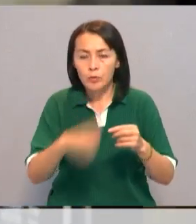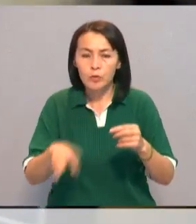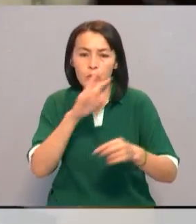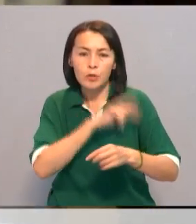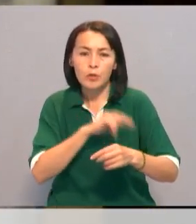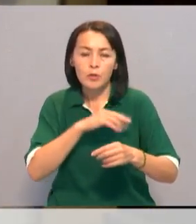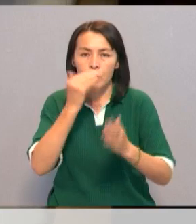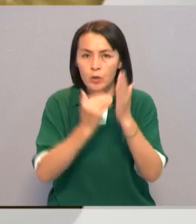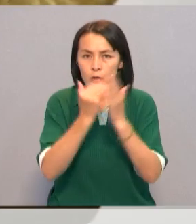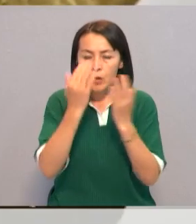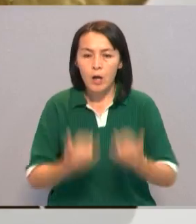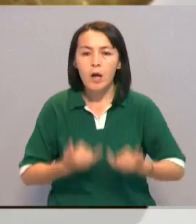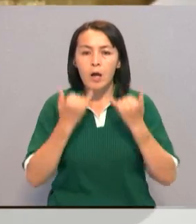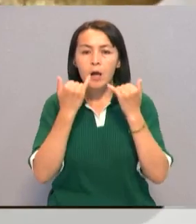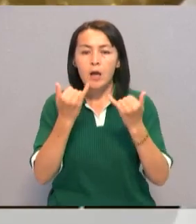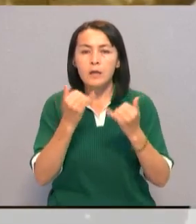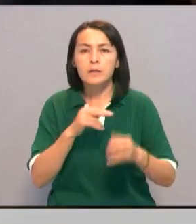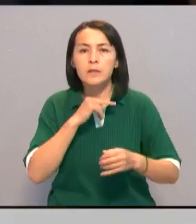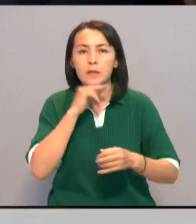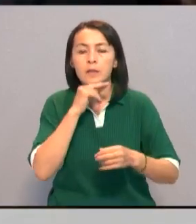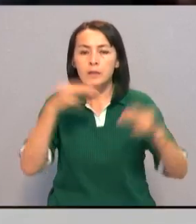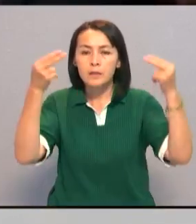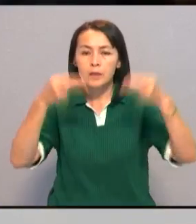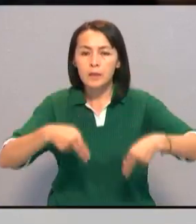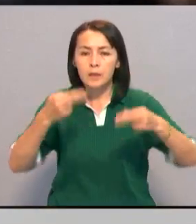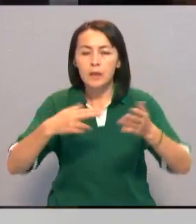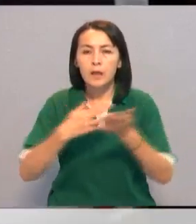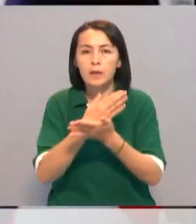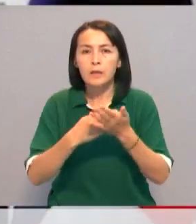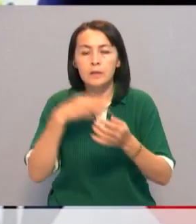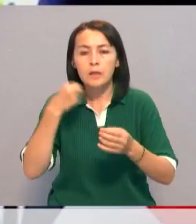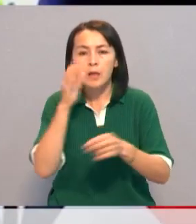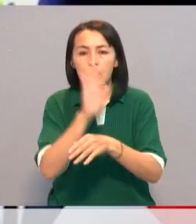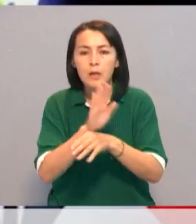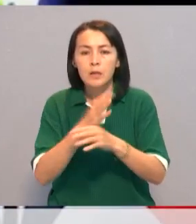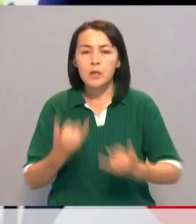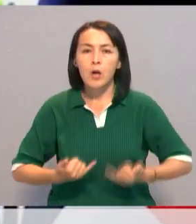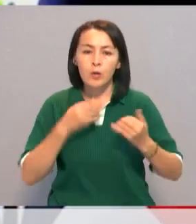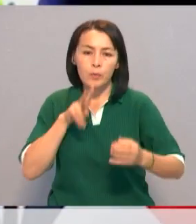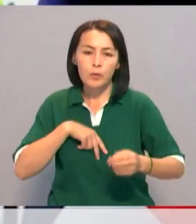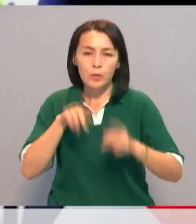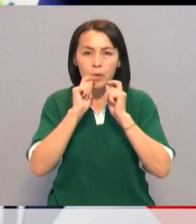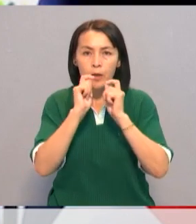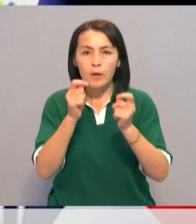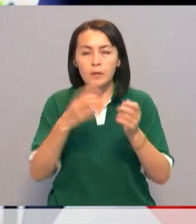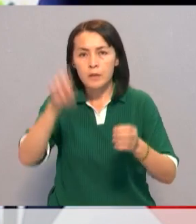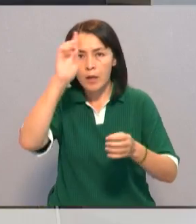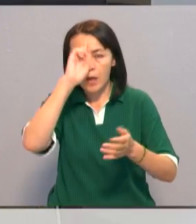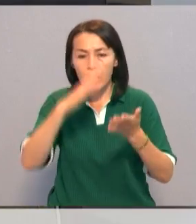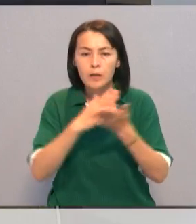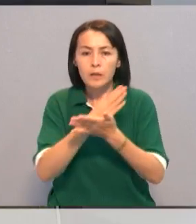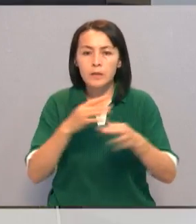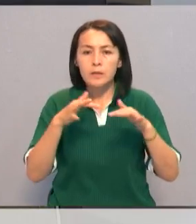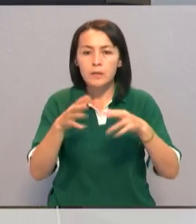әрекеті жоғары бағаланады. Қырағылық танытқан кеден қызметкеріне президент жарлығымен құрмет ордені беріледі. Ал мемлекеттік қызмет